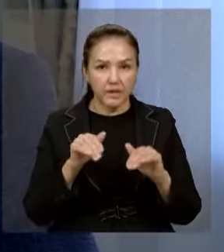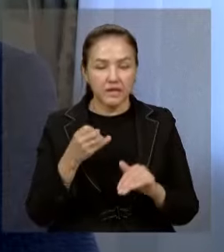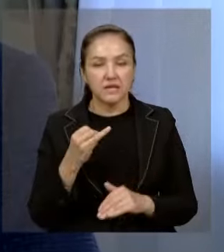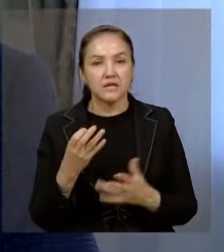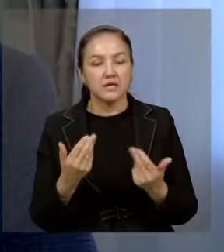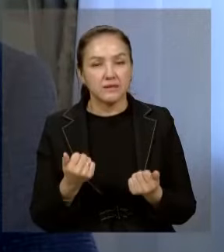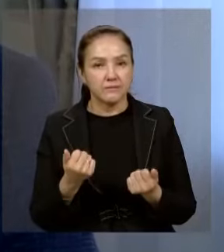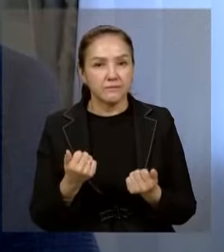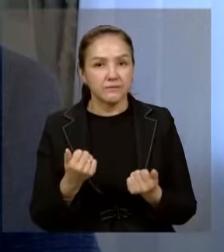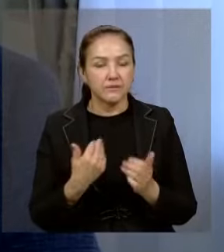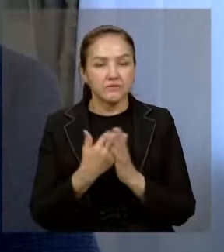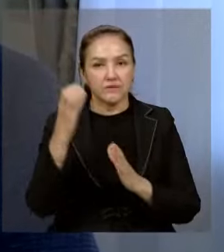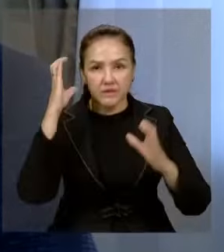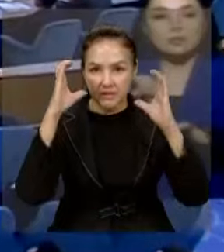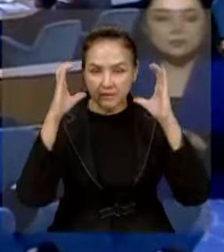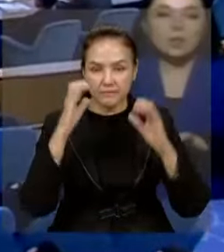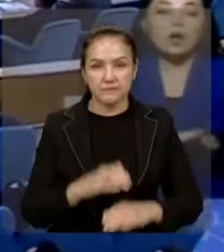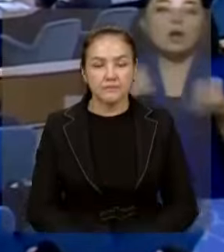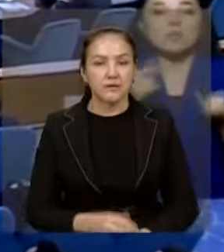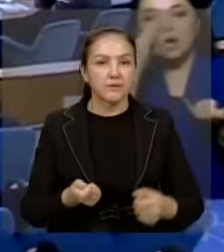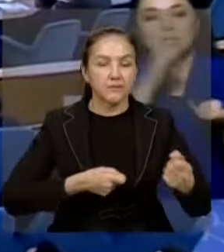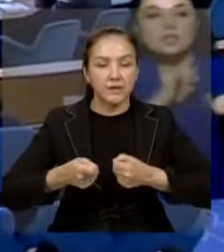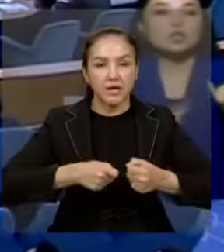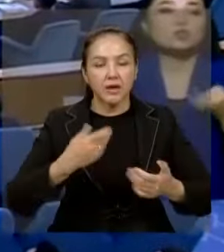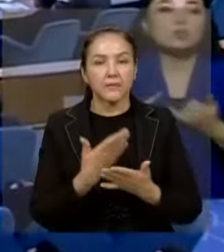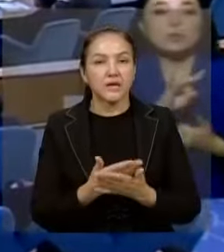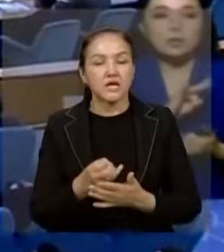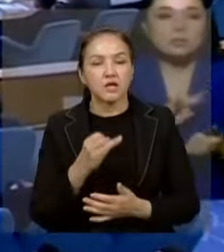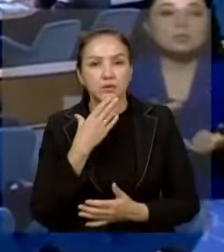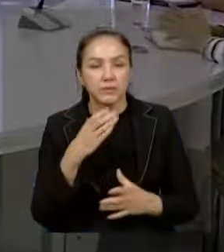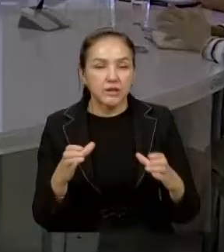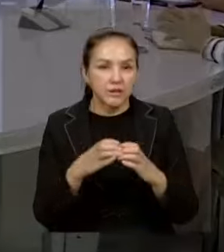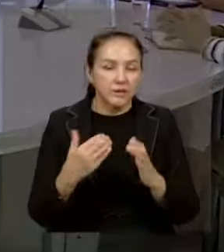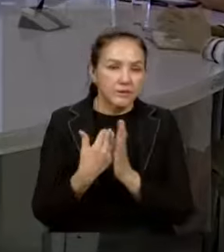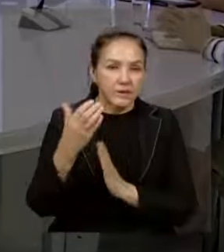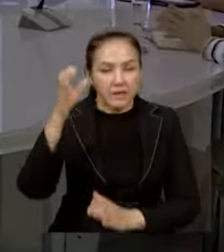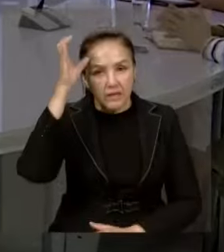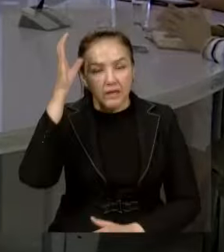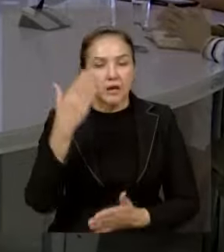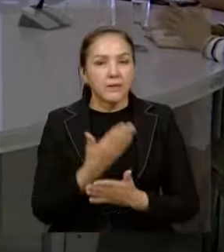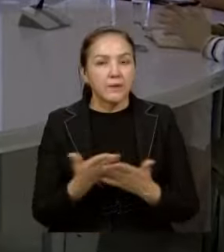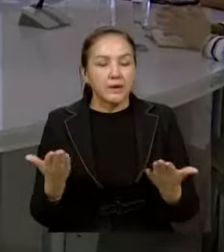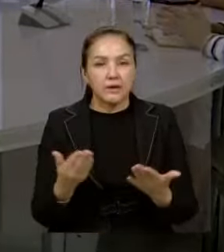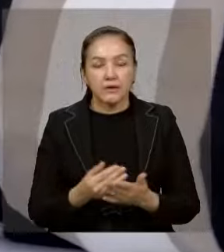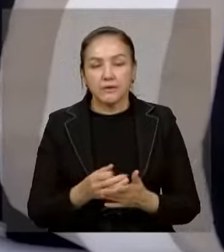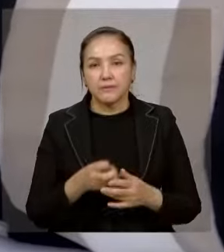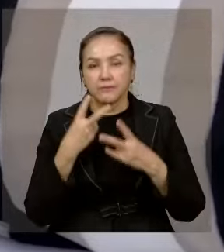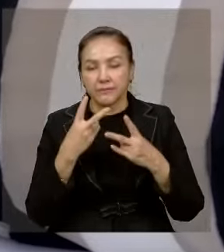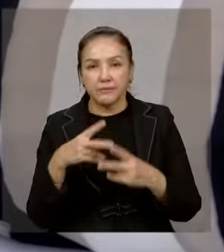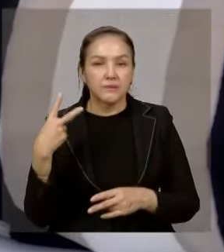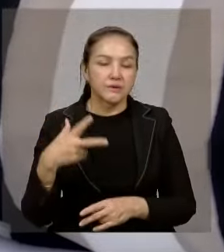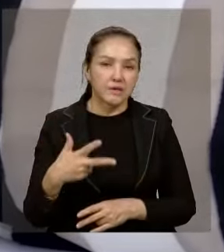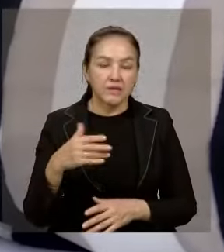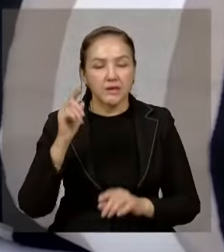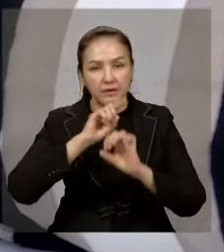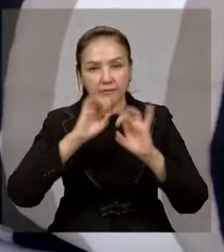безусловно высшие учебные заведения правительством осуществляется интернационализация высшего образования для этого в страну привлечены 23